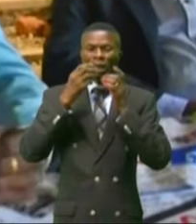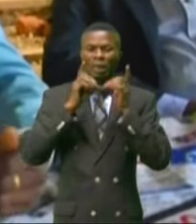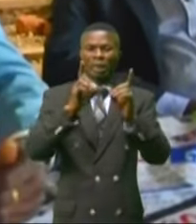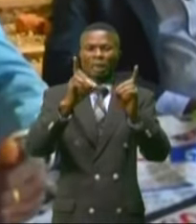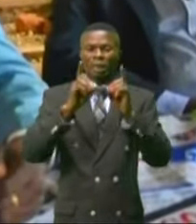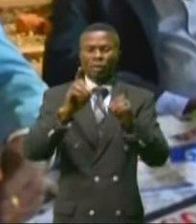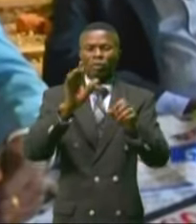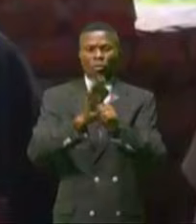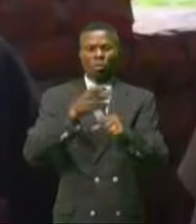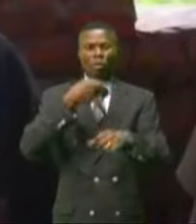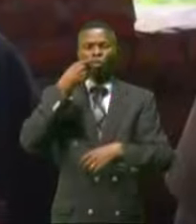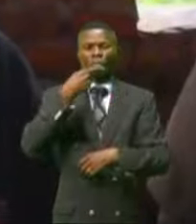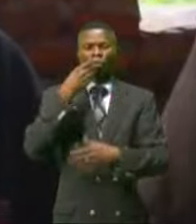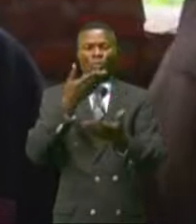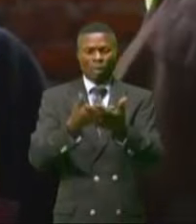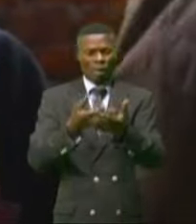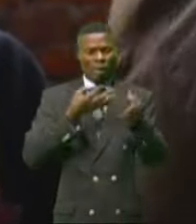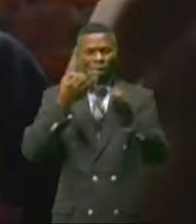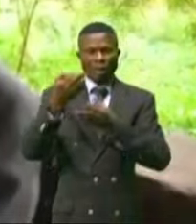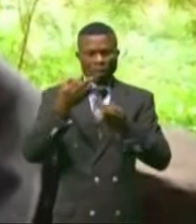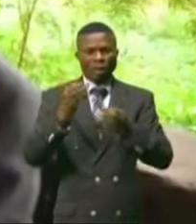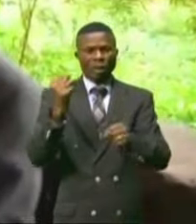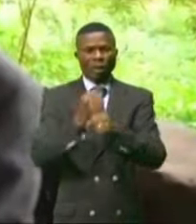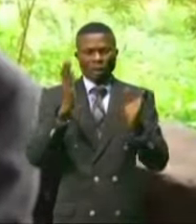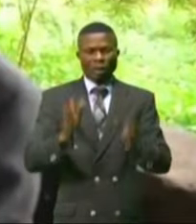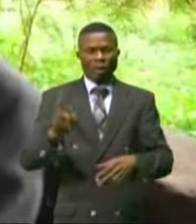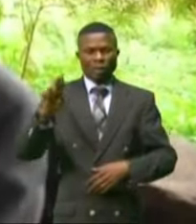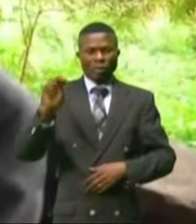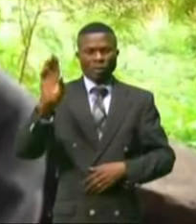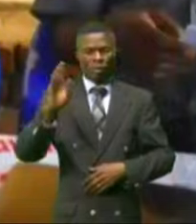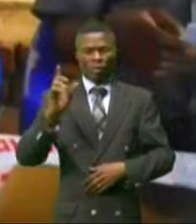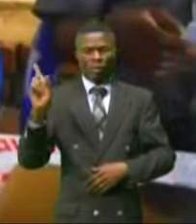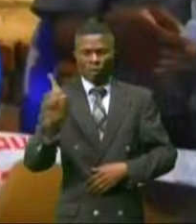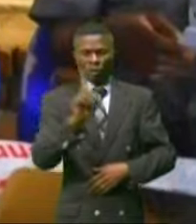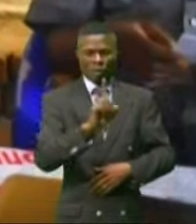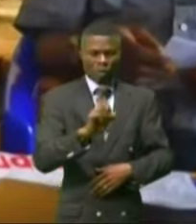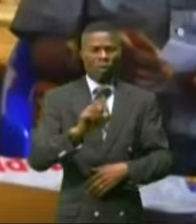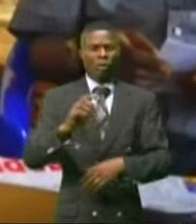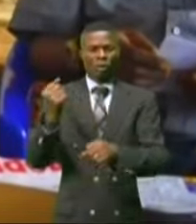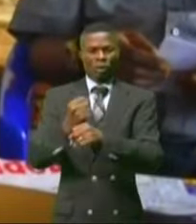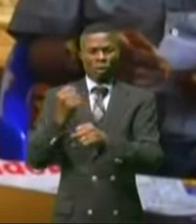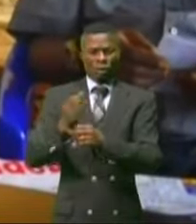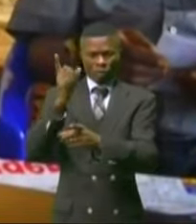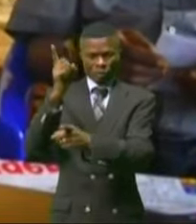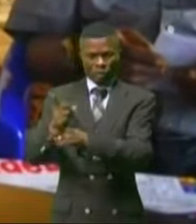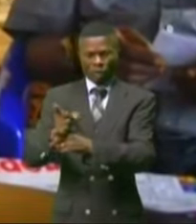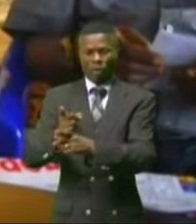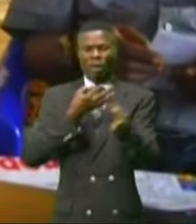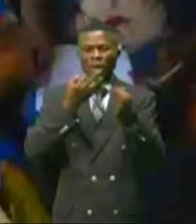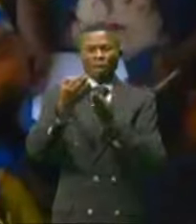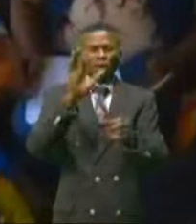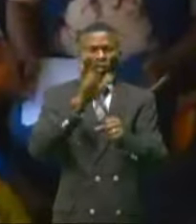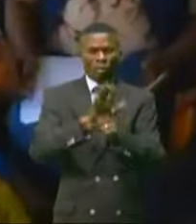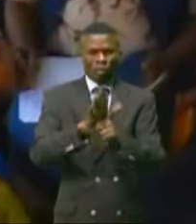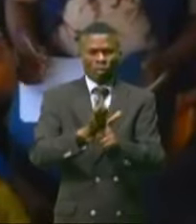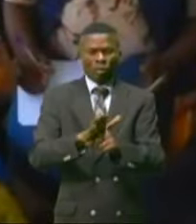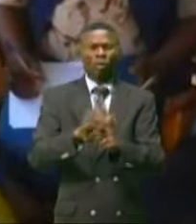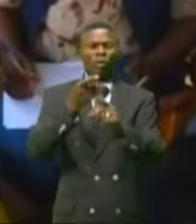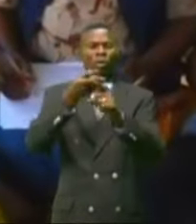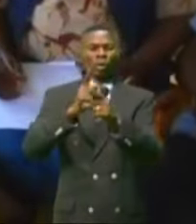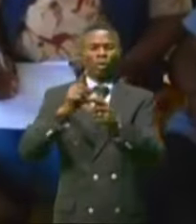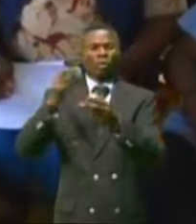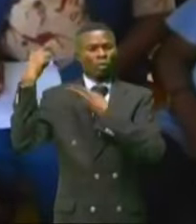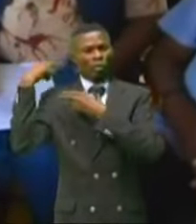développés par les intervenants cadres et agents de la RTNC, chacun dans son domaine. Ces derniers se sont appesantis sur l'origine de la